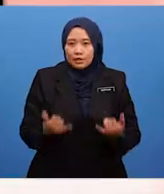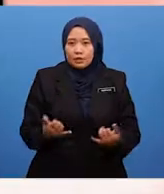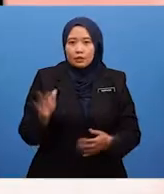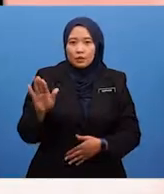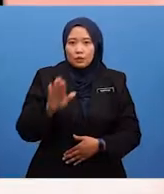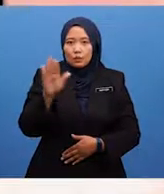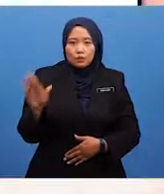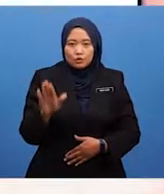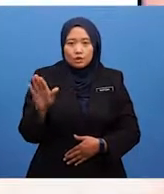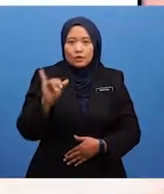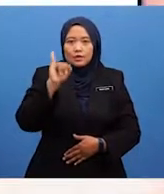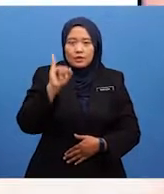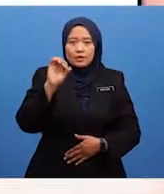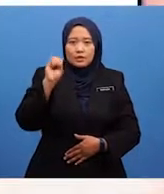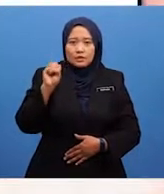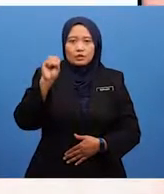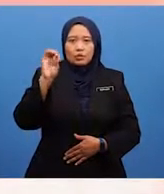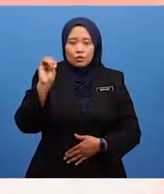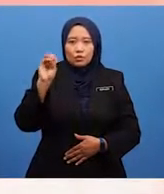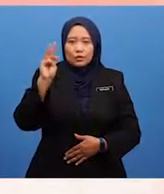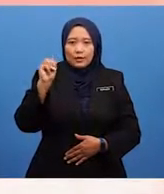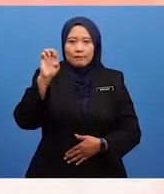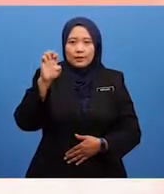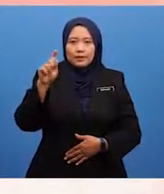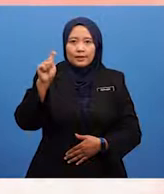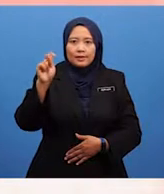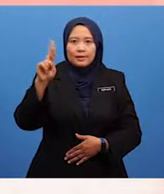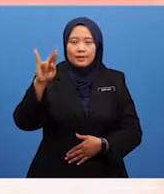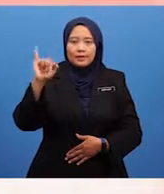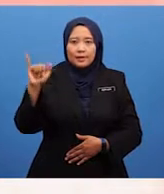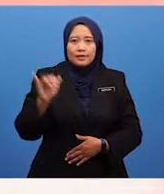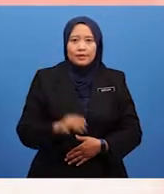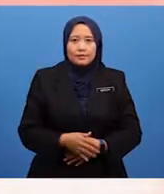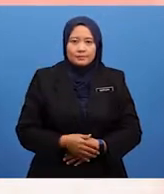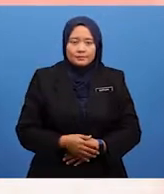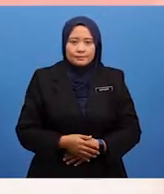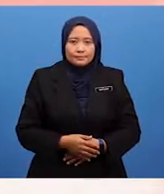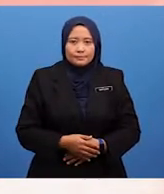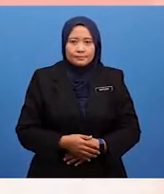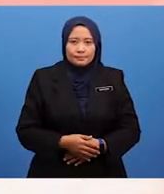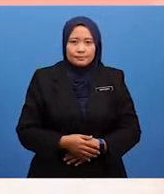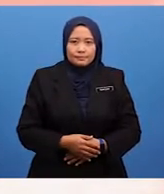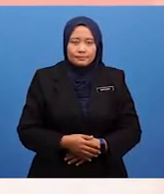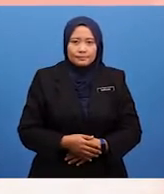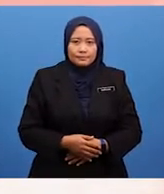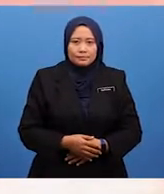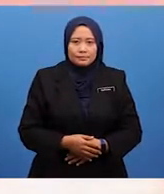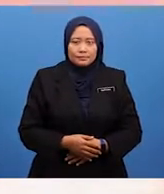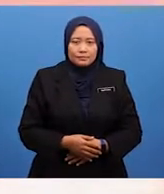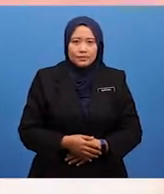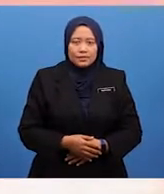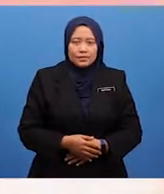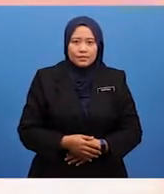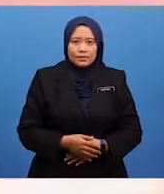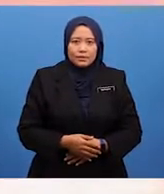Yes Chidori lukisan ataupun curan Icu Micu ini merupakan satu unsur dan yang lebih istimewa berani lebih menjurus